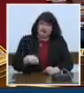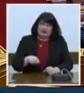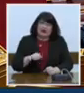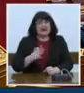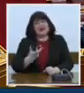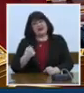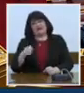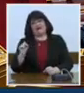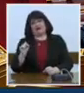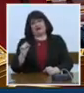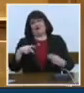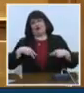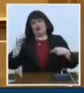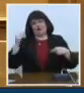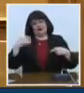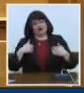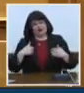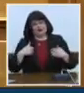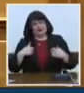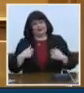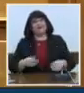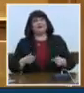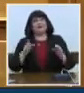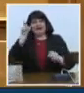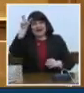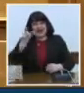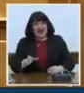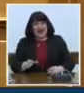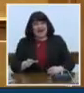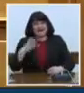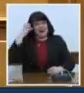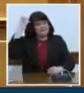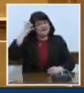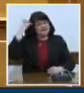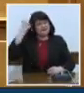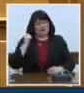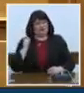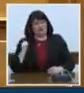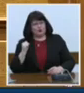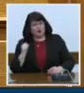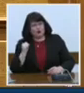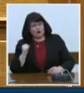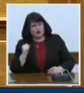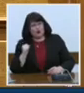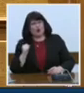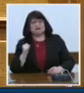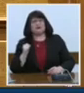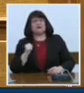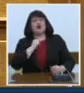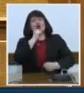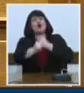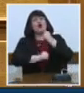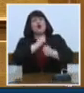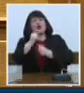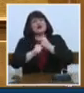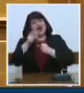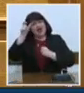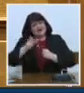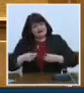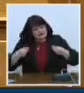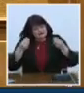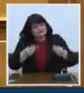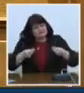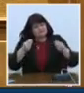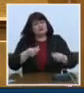όχι. Κανείς όμως δεν αμφισβητεί την επιστημονική της επάρκεια στις δεκαετίες που υπηρετεί τον πολιτισμό. Όπως